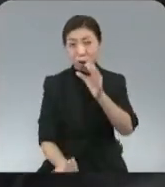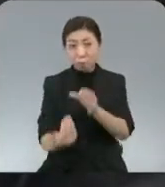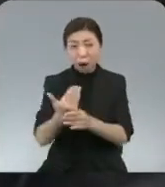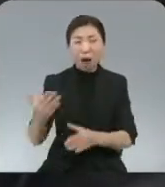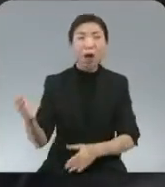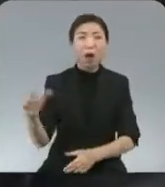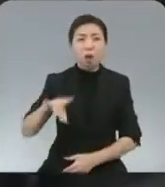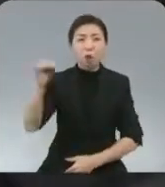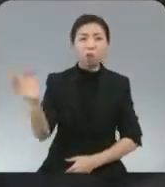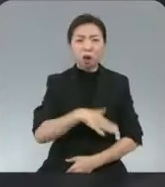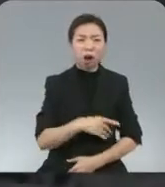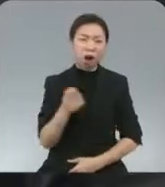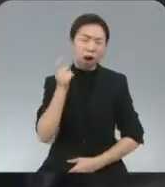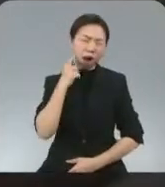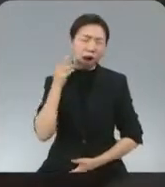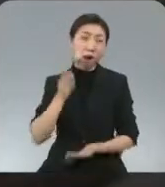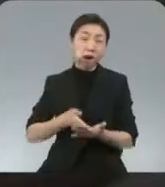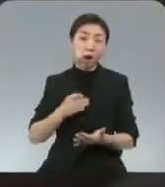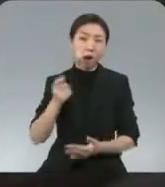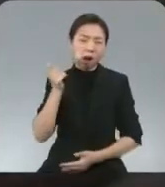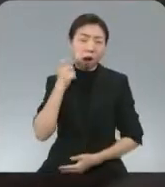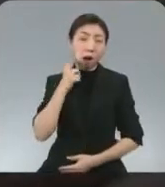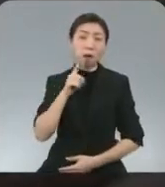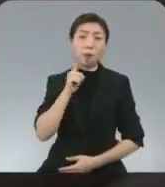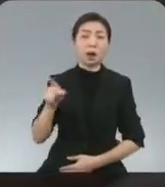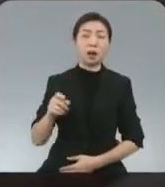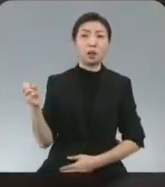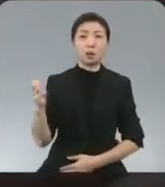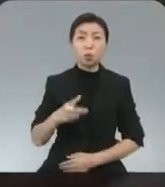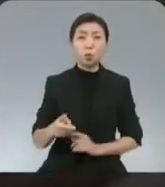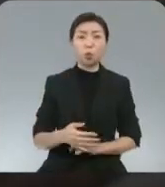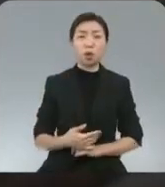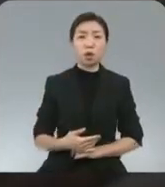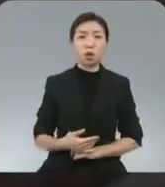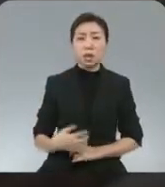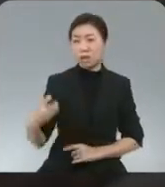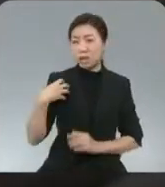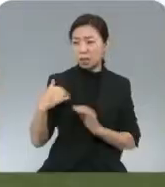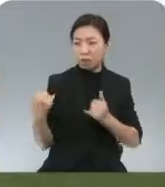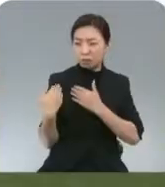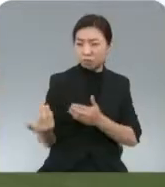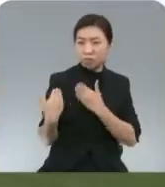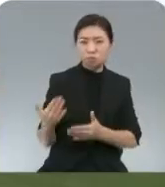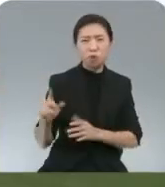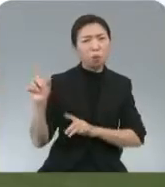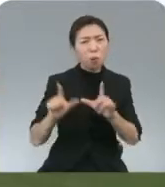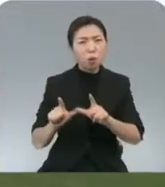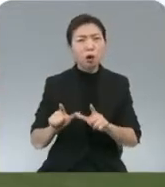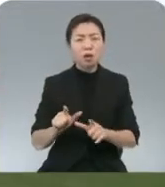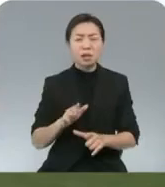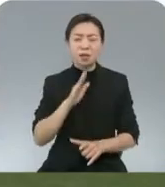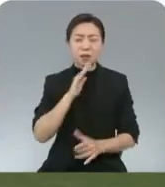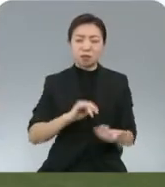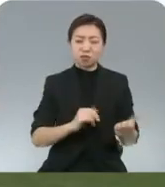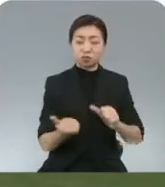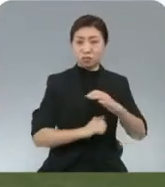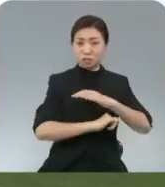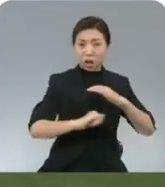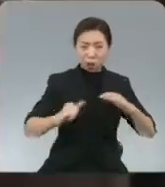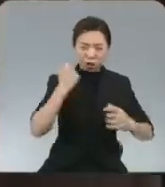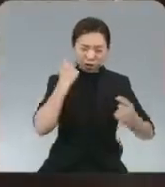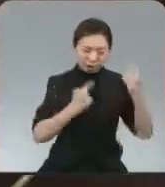người thân của họ chính phủ cũng bị chê trách khi không hề hỏi ý xa Quyến mà đã tự dựng lên các bàn thờ chung tưởng niệm không bài vị